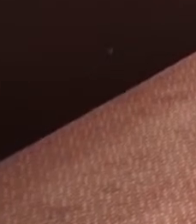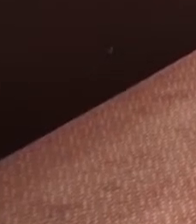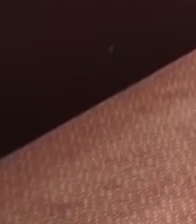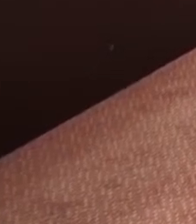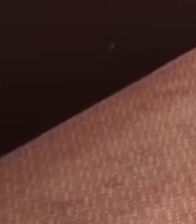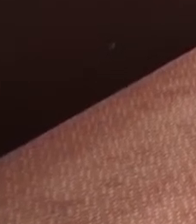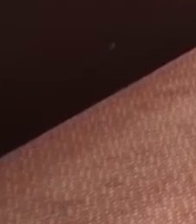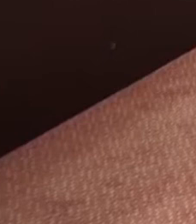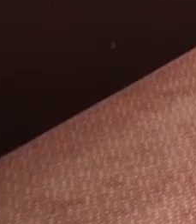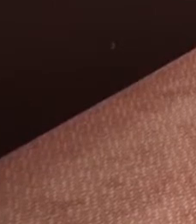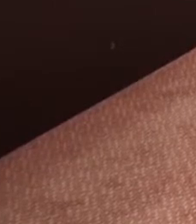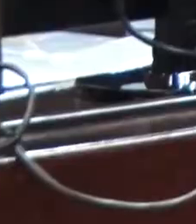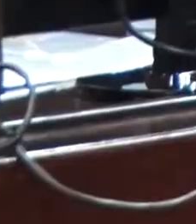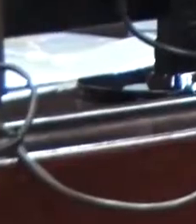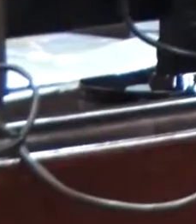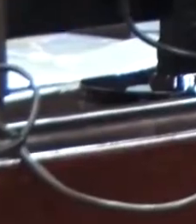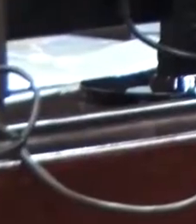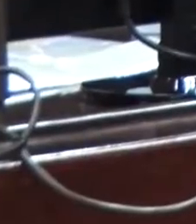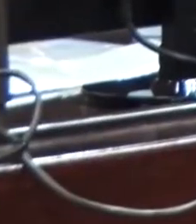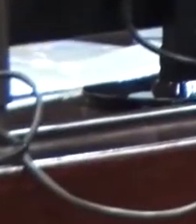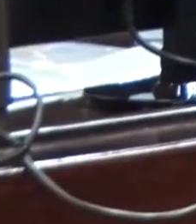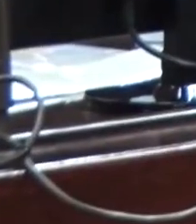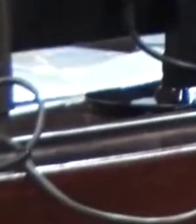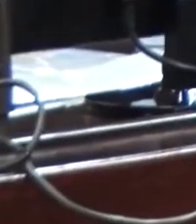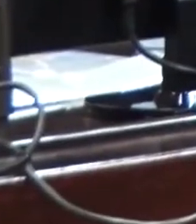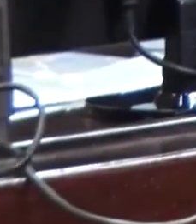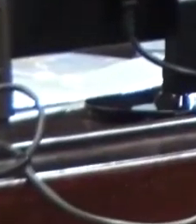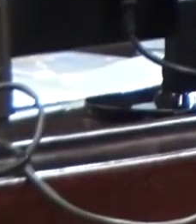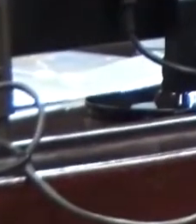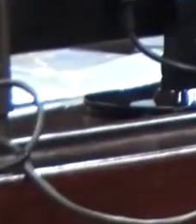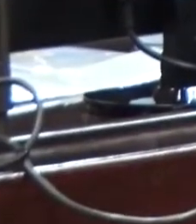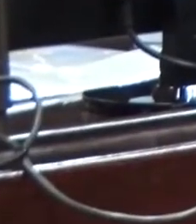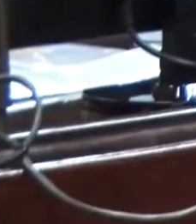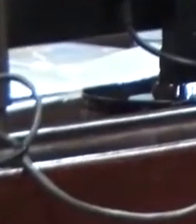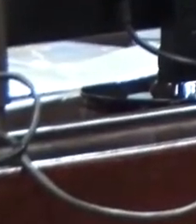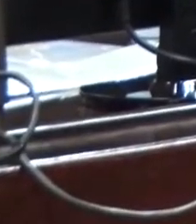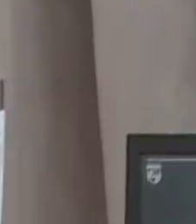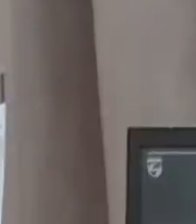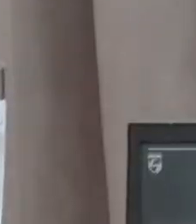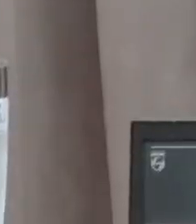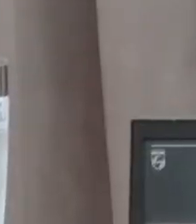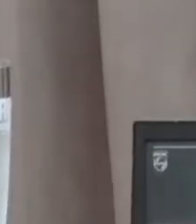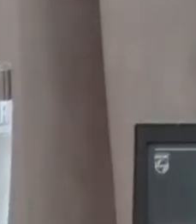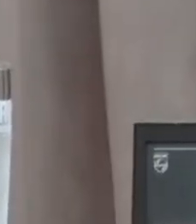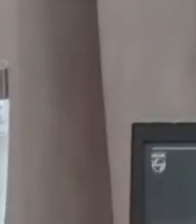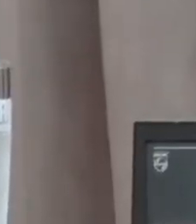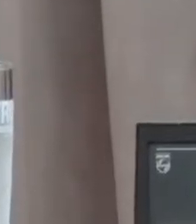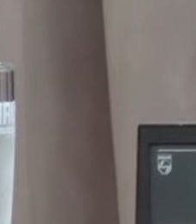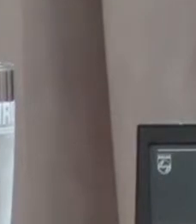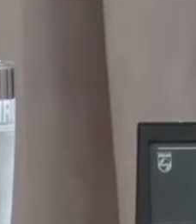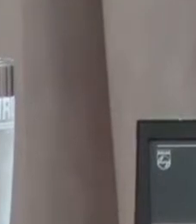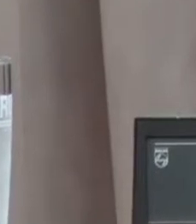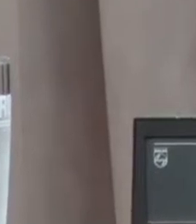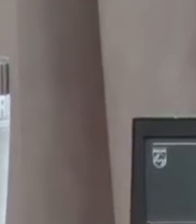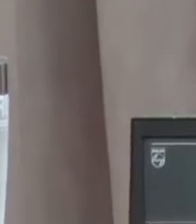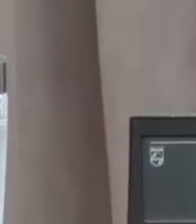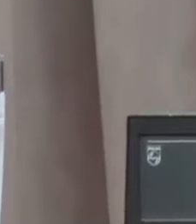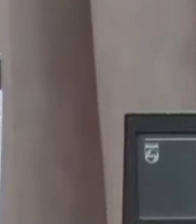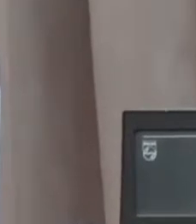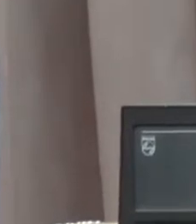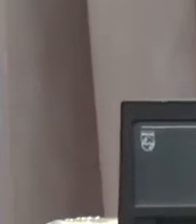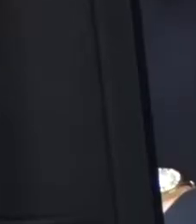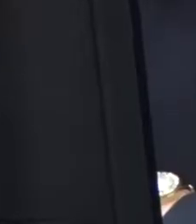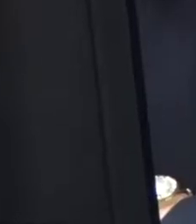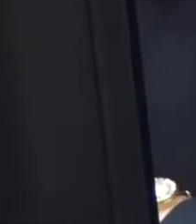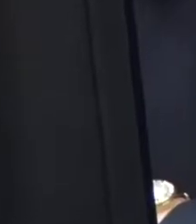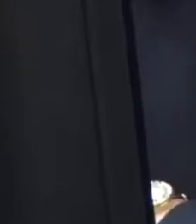2อาคาร10มหาวิทยาลัยราชภัฏสกลนครผู้ช่วยศาสตราจารย์ชาคริตชาญชิตปรีชาร รองอธิการบดีฝ่ายบริ